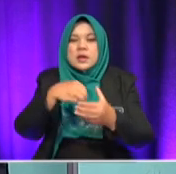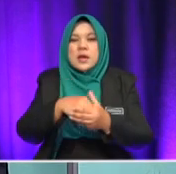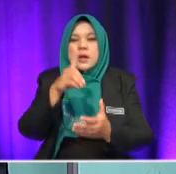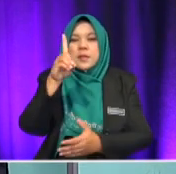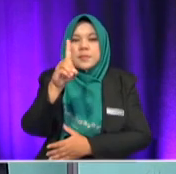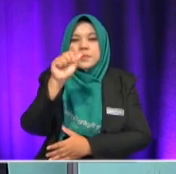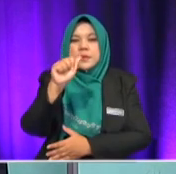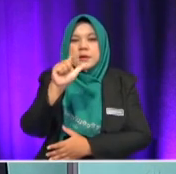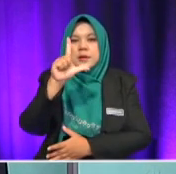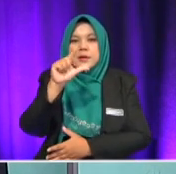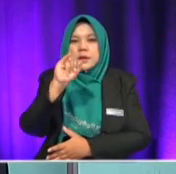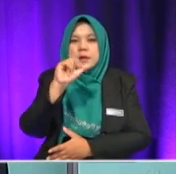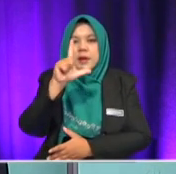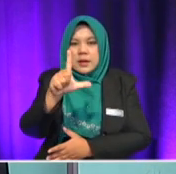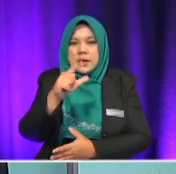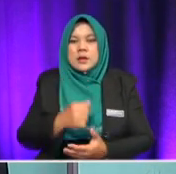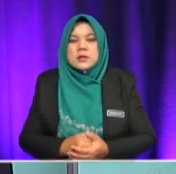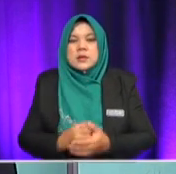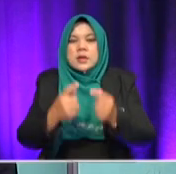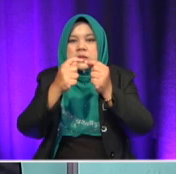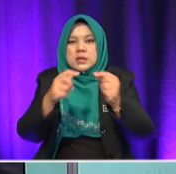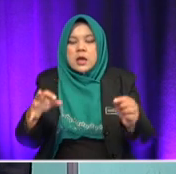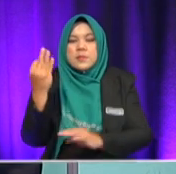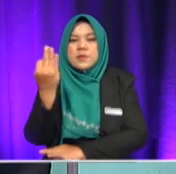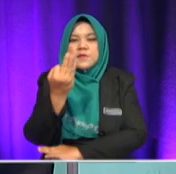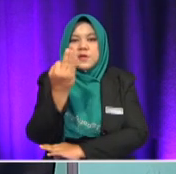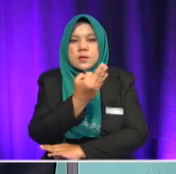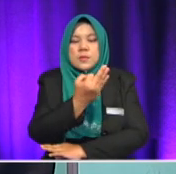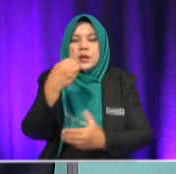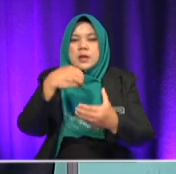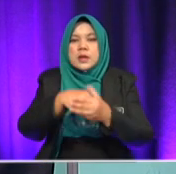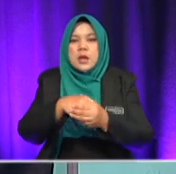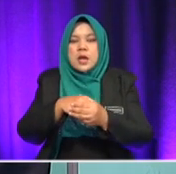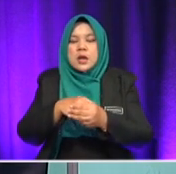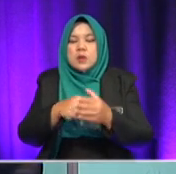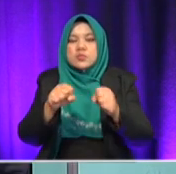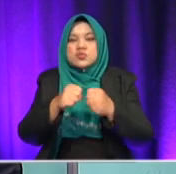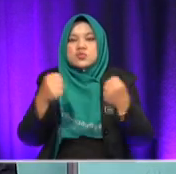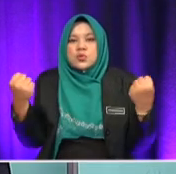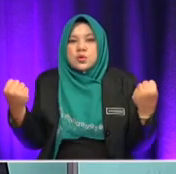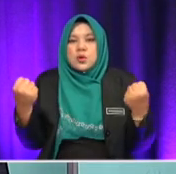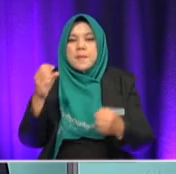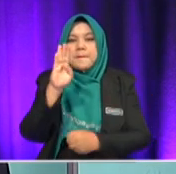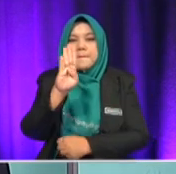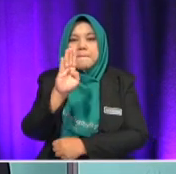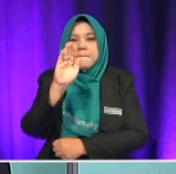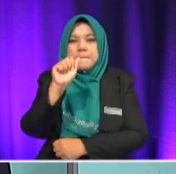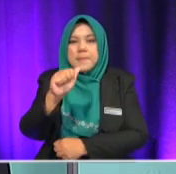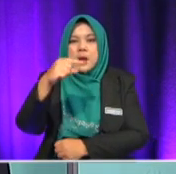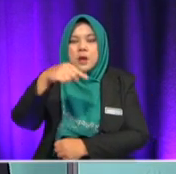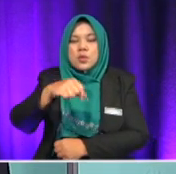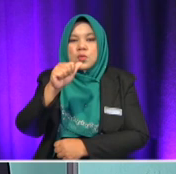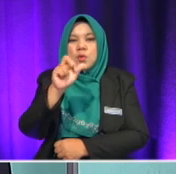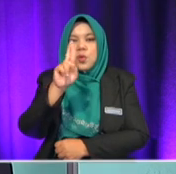naqli Allah Subhanahu Wa Ta'ala telah berfirman di dalam surah al-baqarah ayat 43